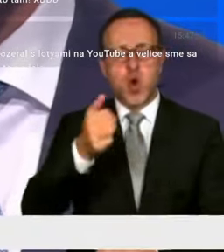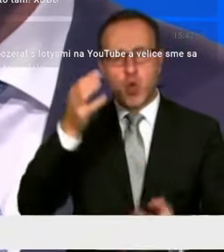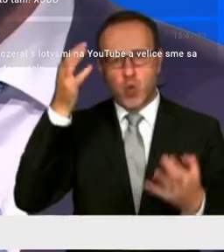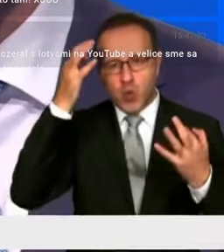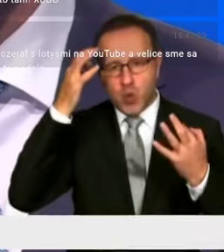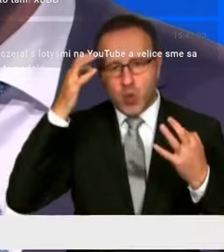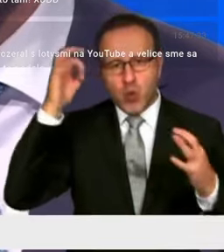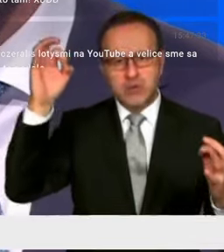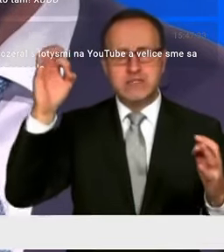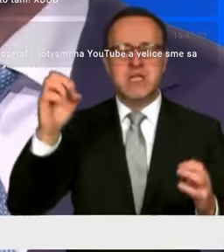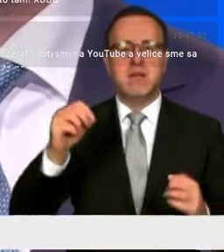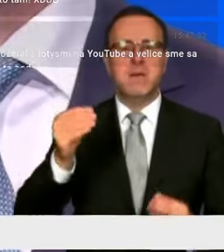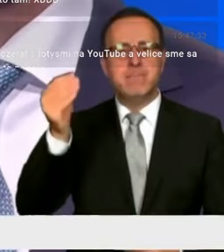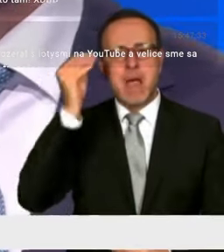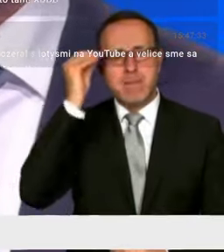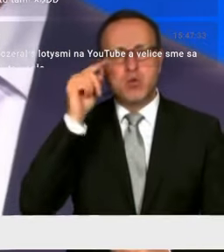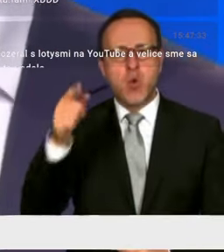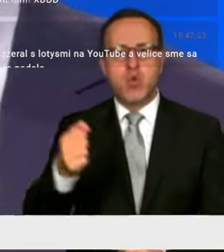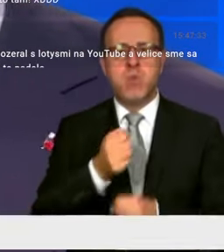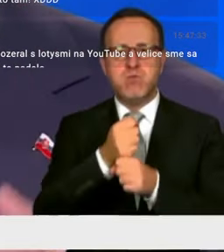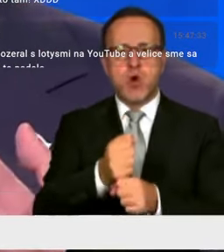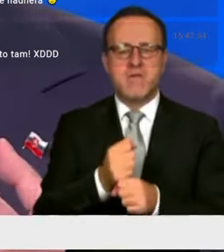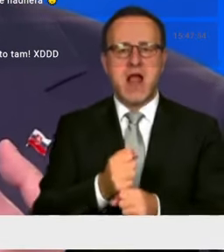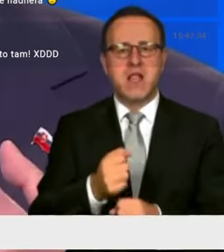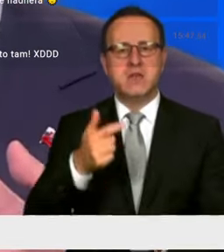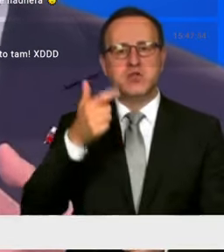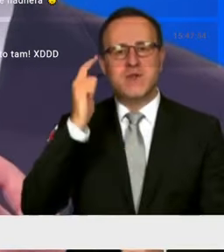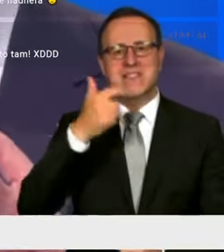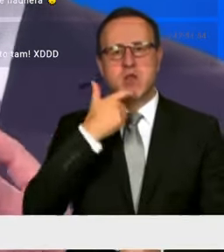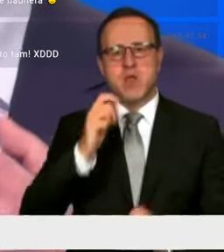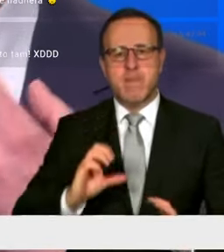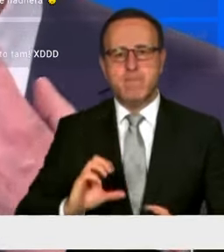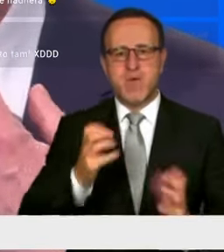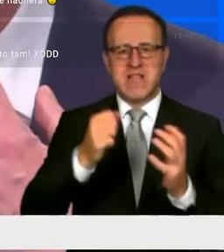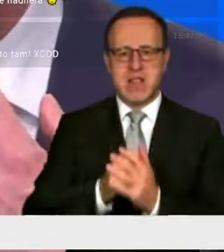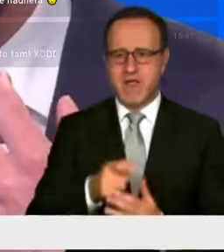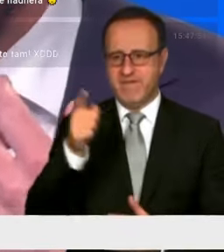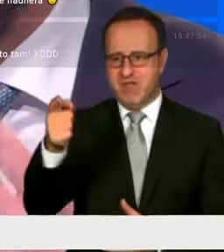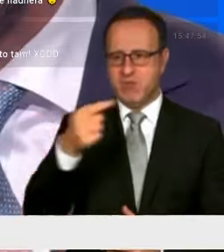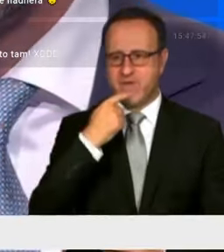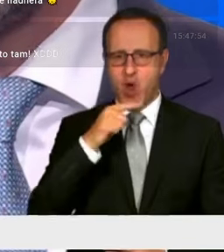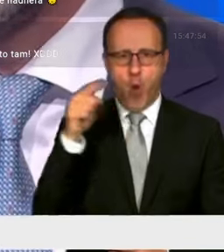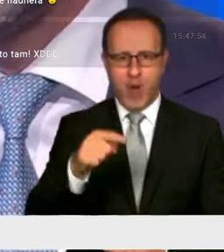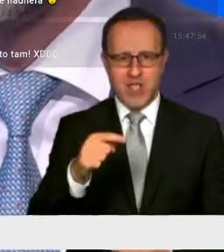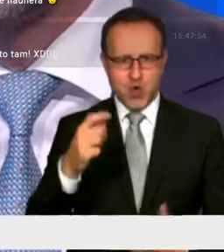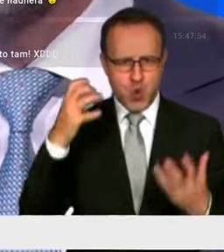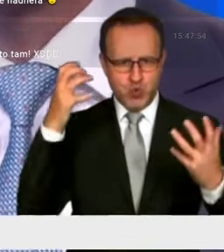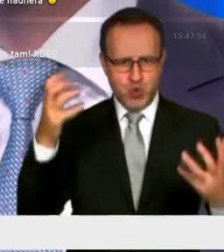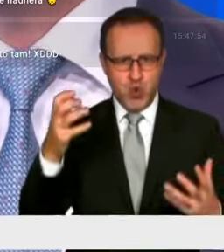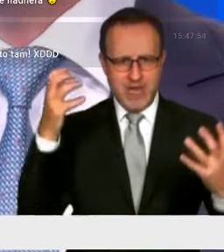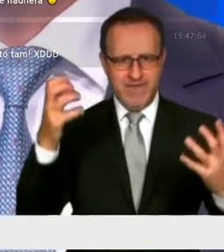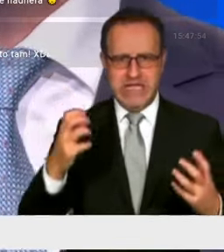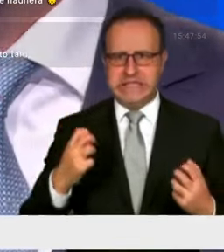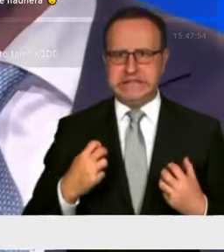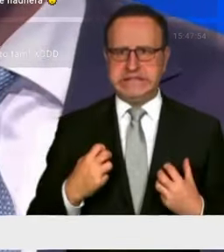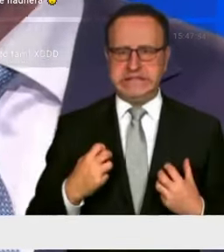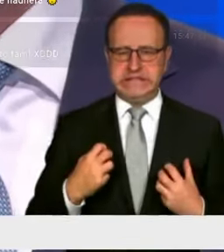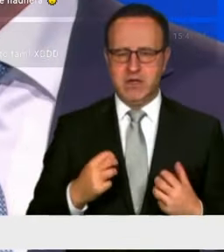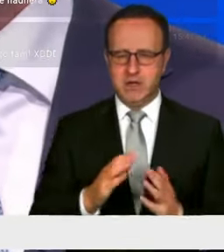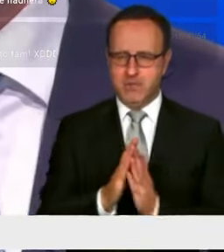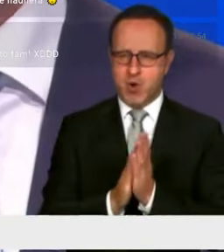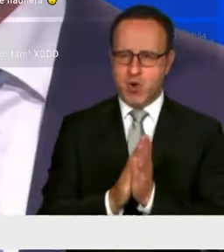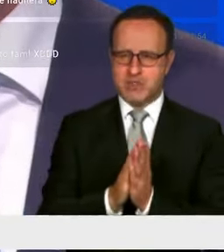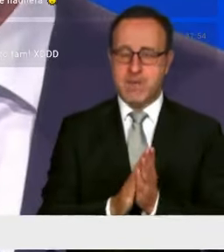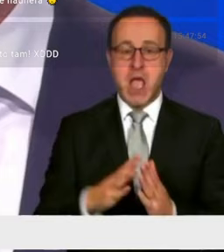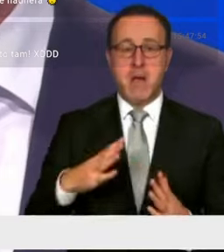ktorí bojovali v Slovenskom národnom postaví vy ich tu označíte že to sú nejakí zúriví neviem aký s navrety žilami No ale vy klamete pán p to je Prosím si vy prosím aby